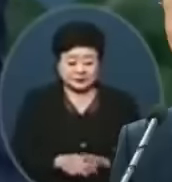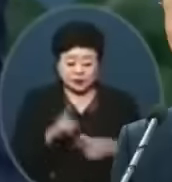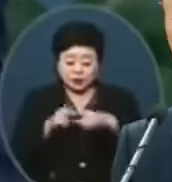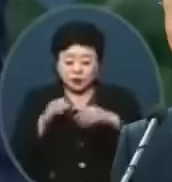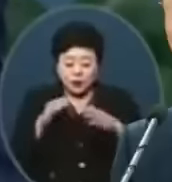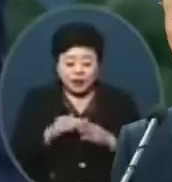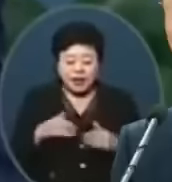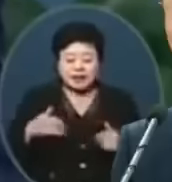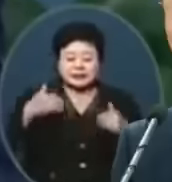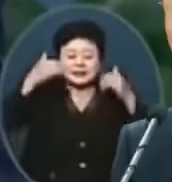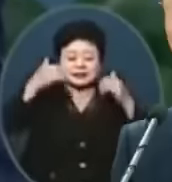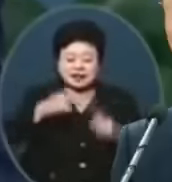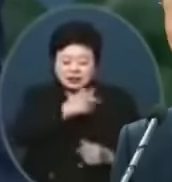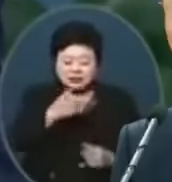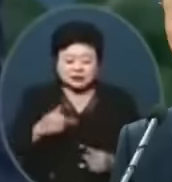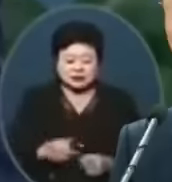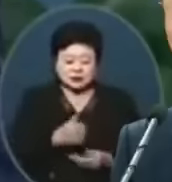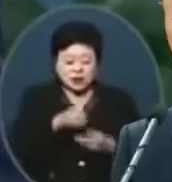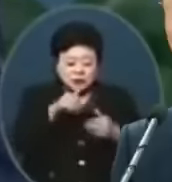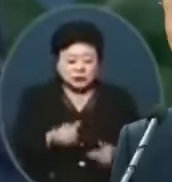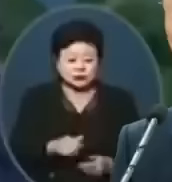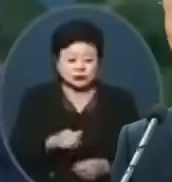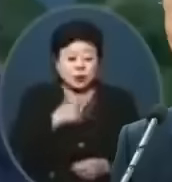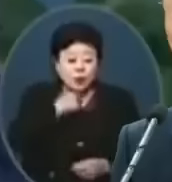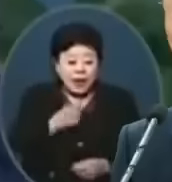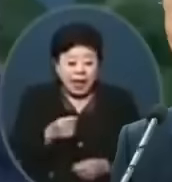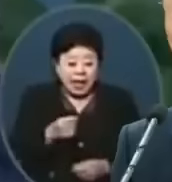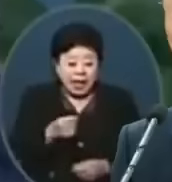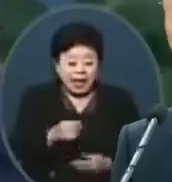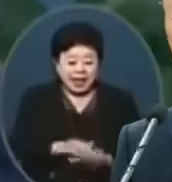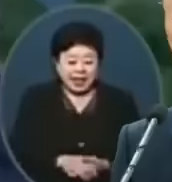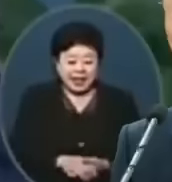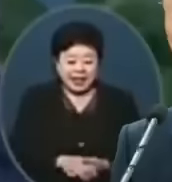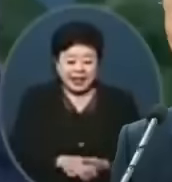교회가 성장하고 큰 교회 목회를 하고 싶어하면